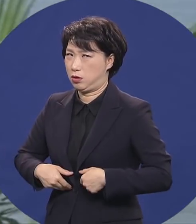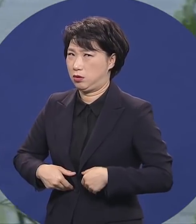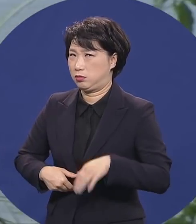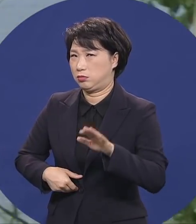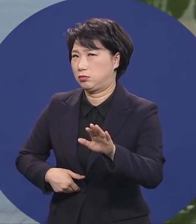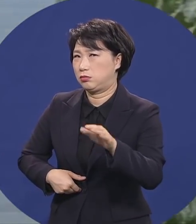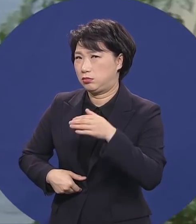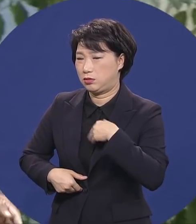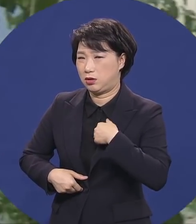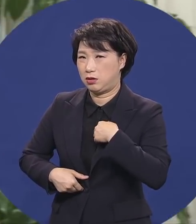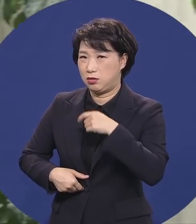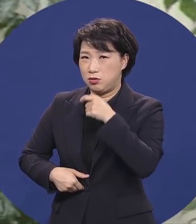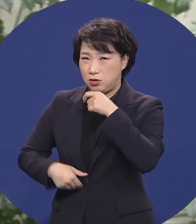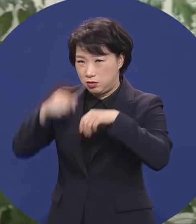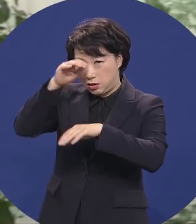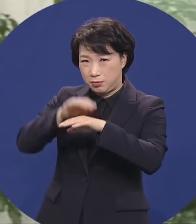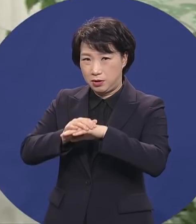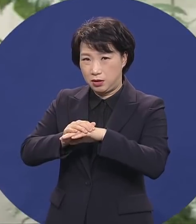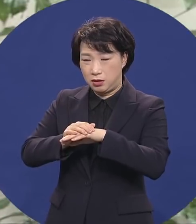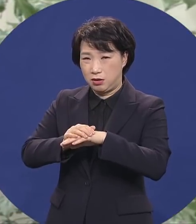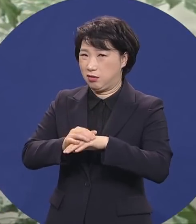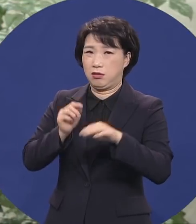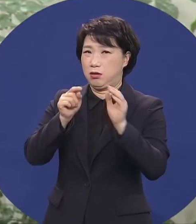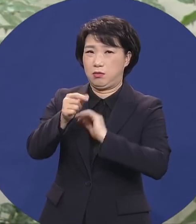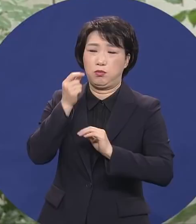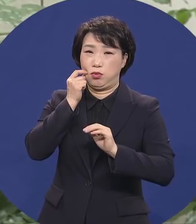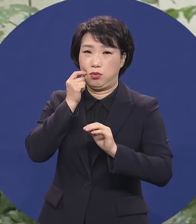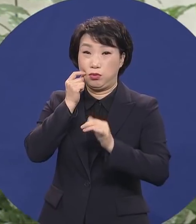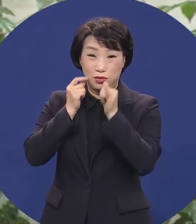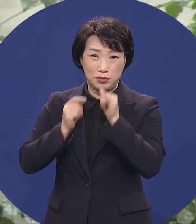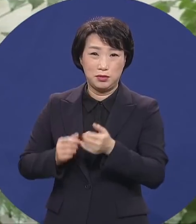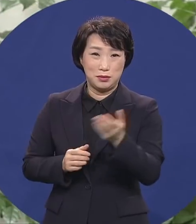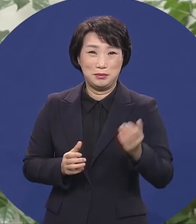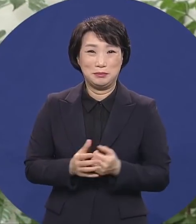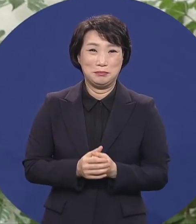예배 이제 못 나오고,